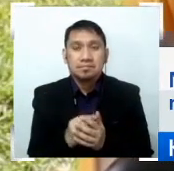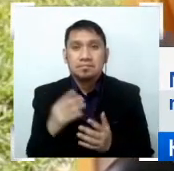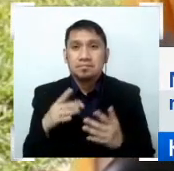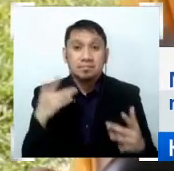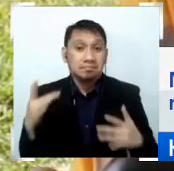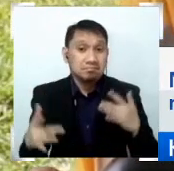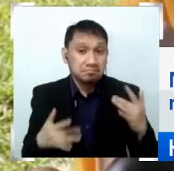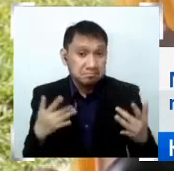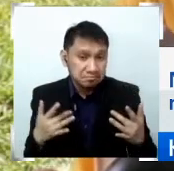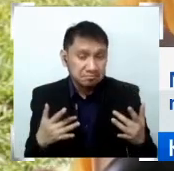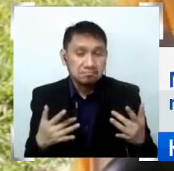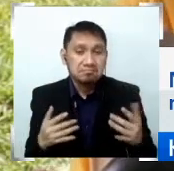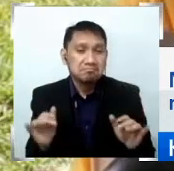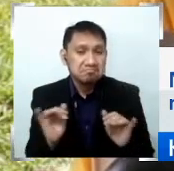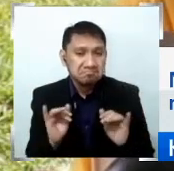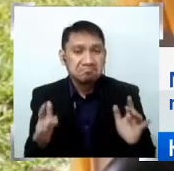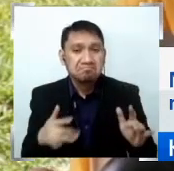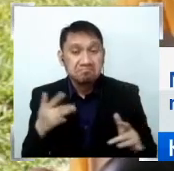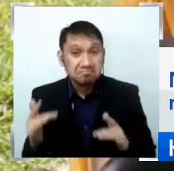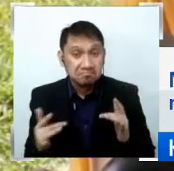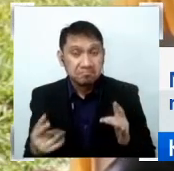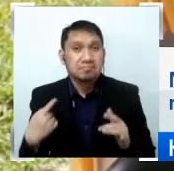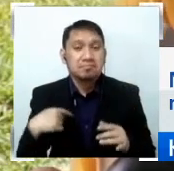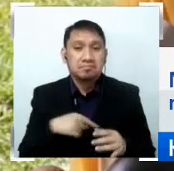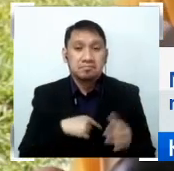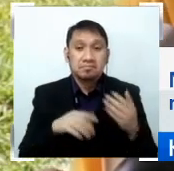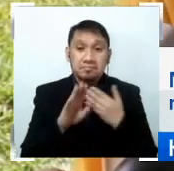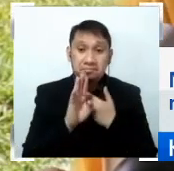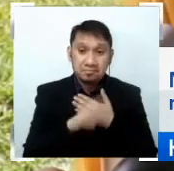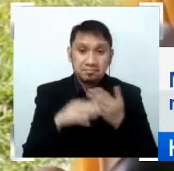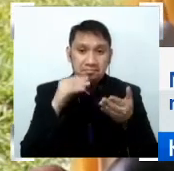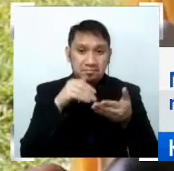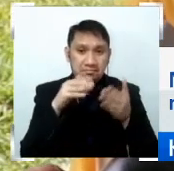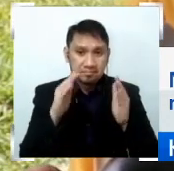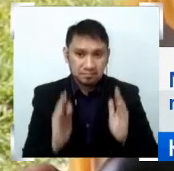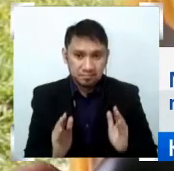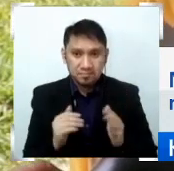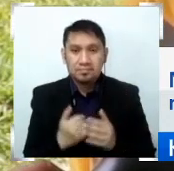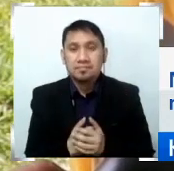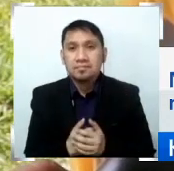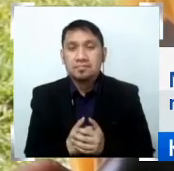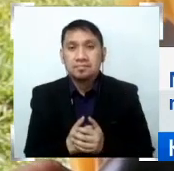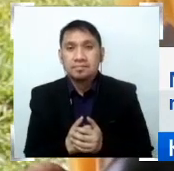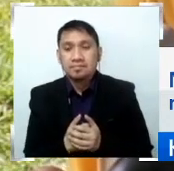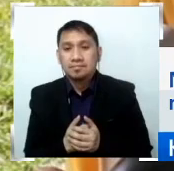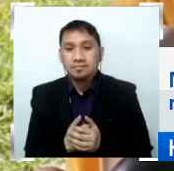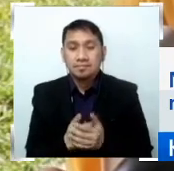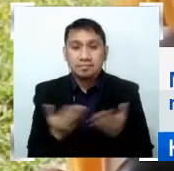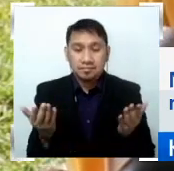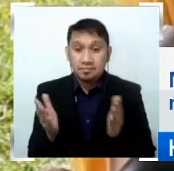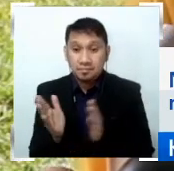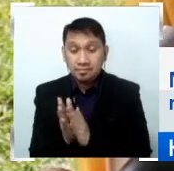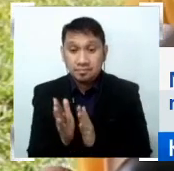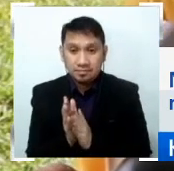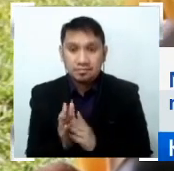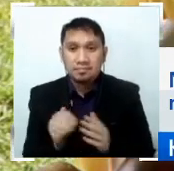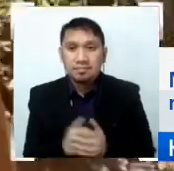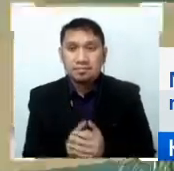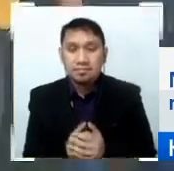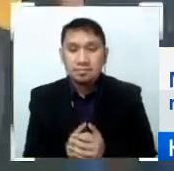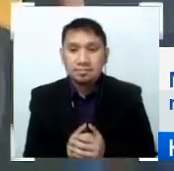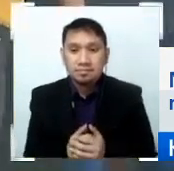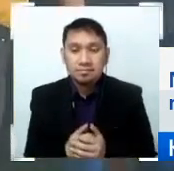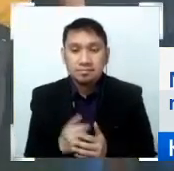kasi muli na namang babalik ang mga estudyante sa silid-aralan or sa face-to-face